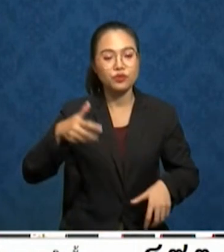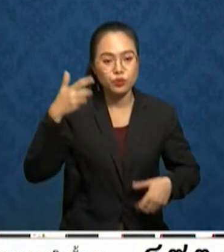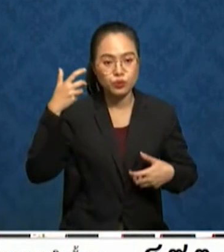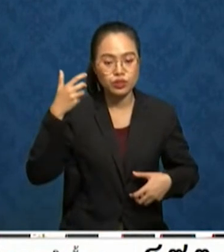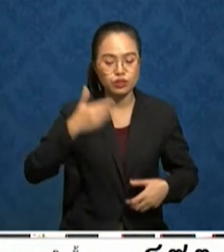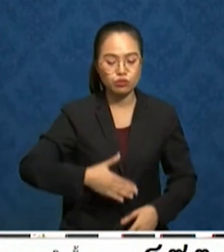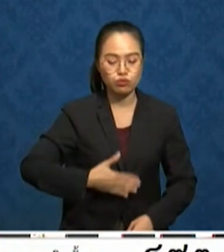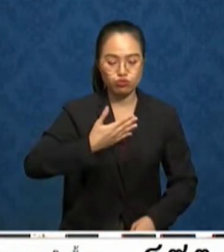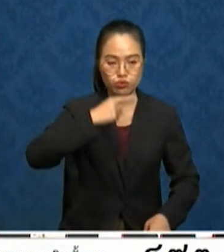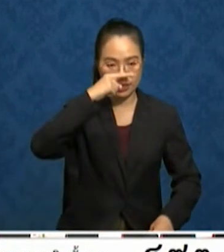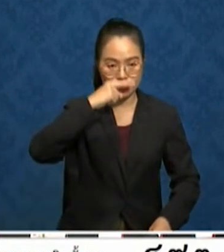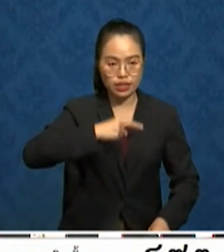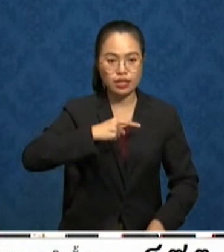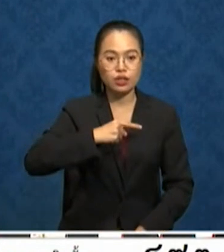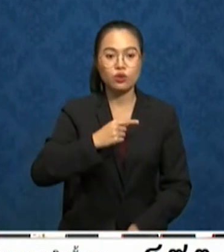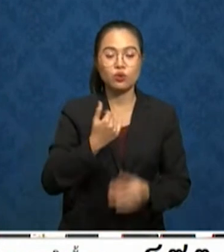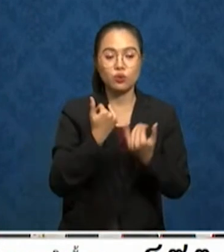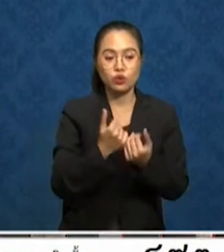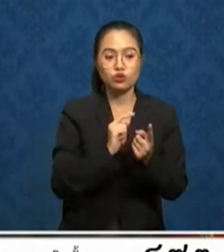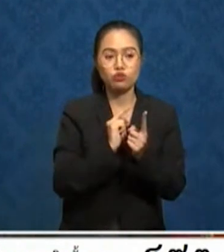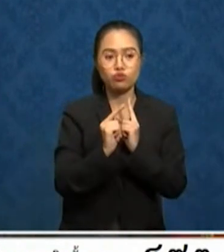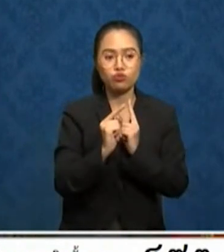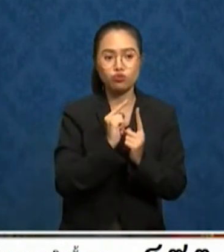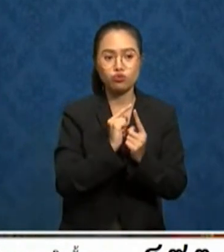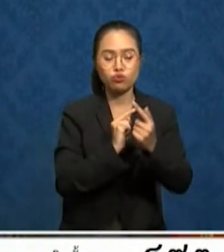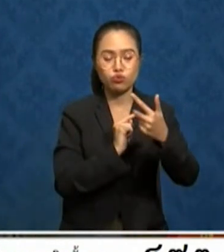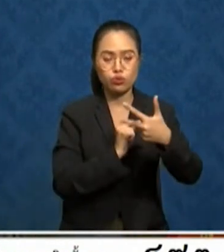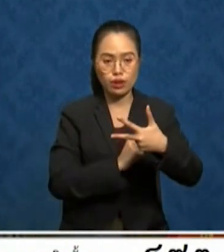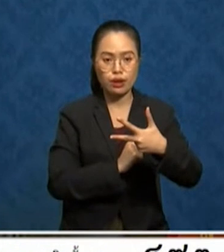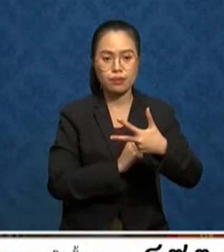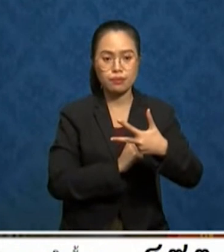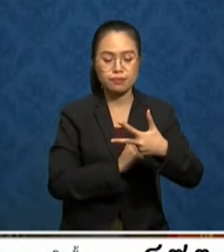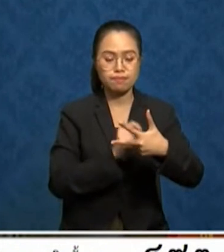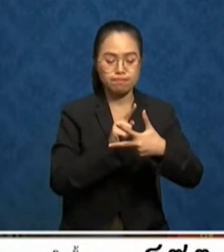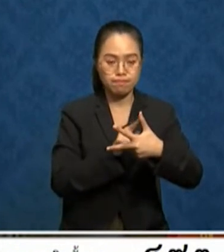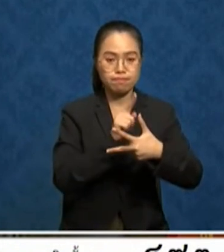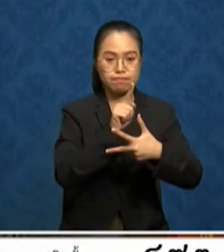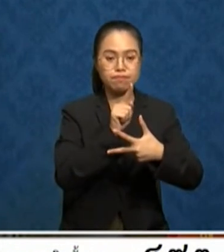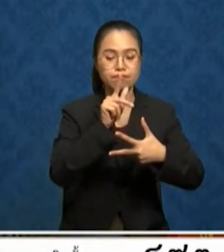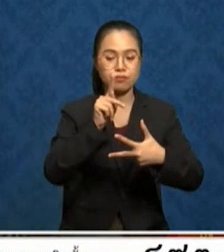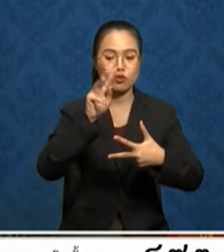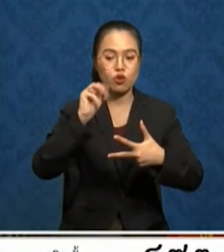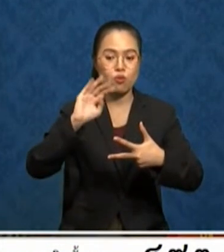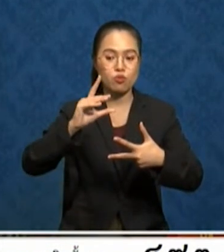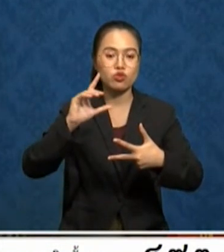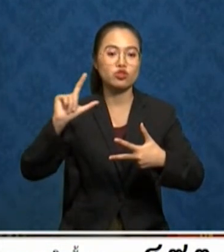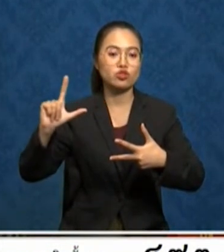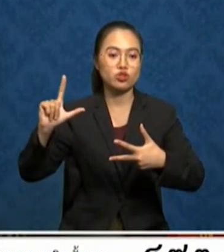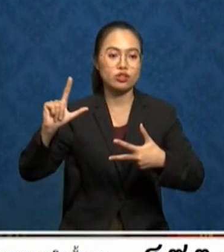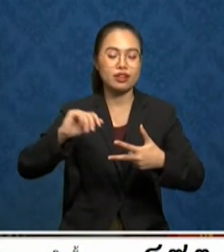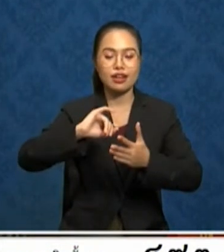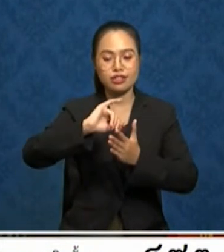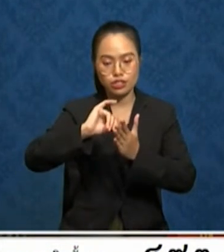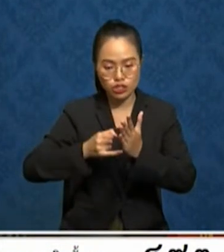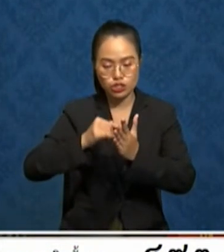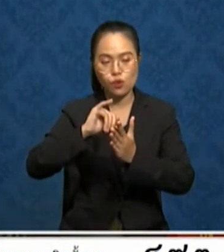ยวันนี้มีเรื่องมาหารือท่านประธาน3เรื่องนะคะเรื่องที่1ก็คือขอให้กรมชลประทานนั้นและก็จังหวัดในลุ่มน้ำภาคกล